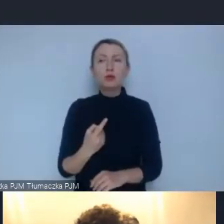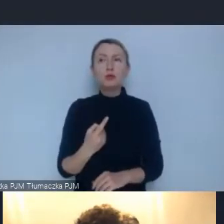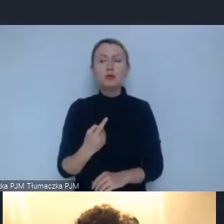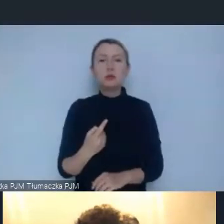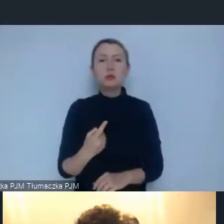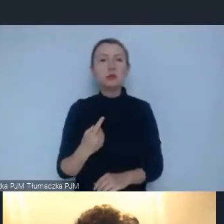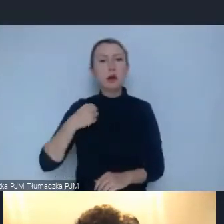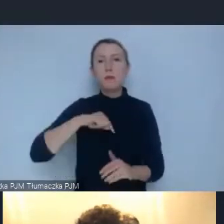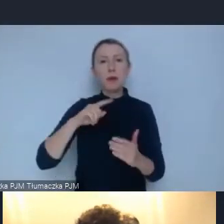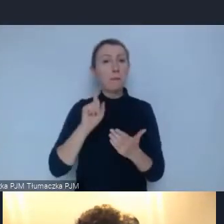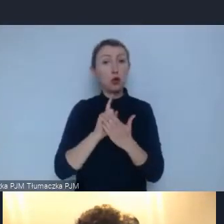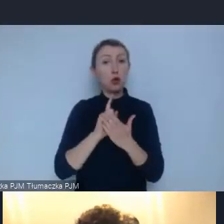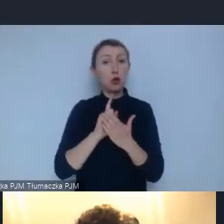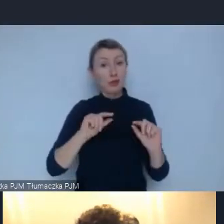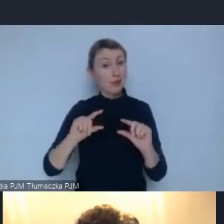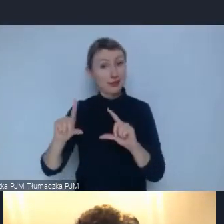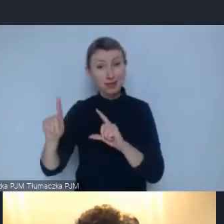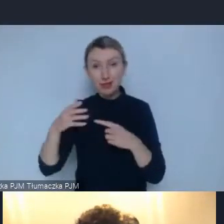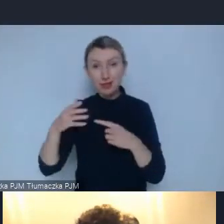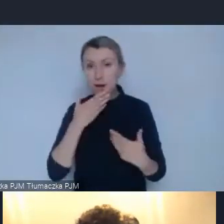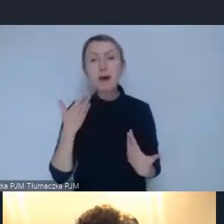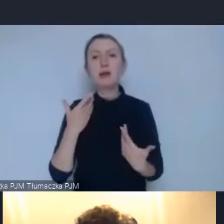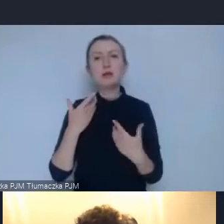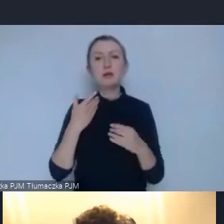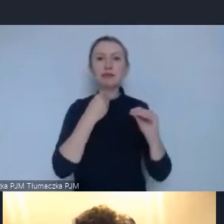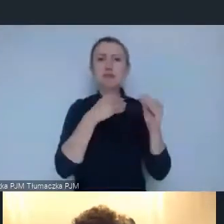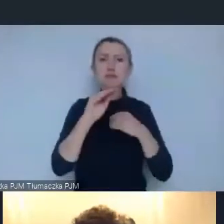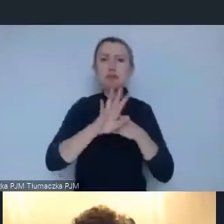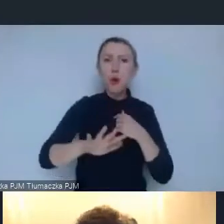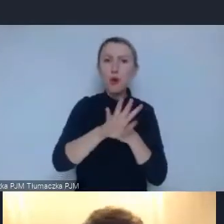nam powierzchnia opodatkowana w mieście,